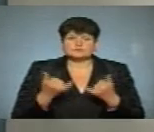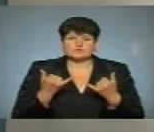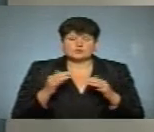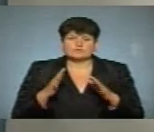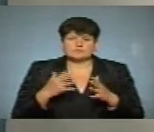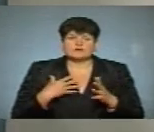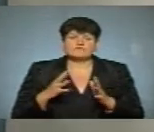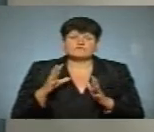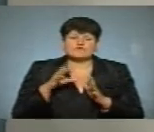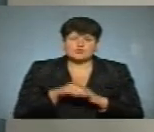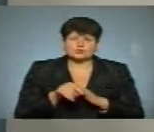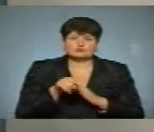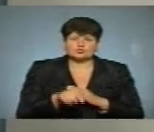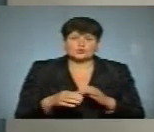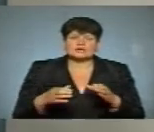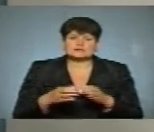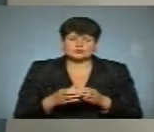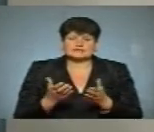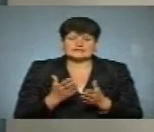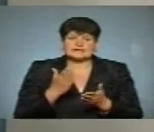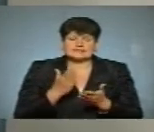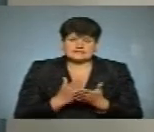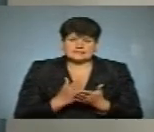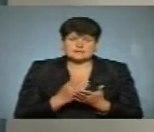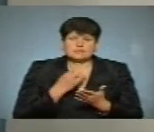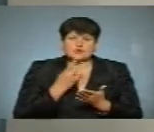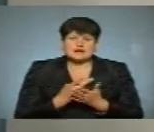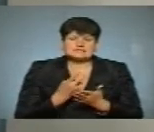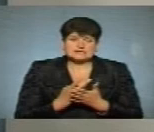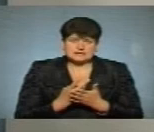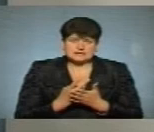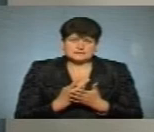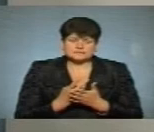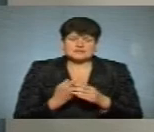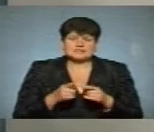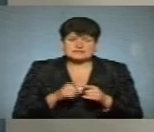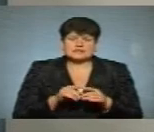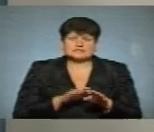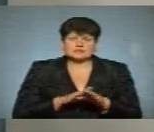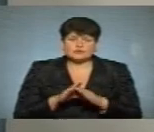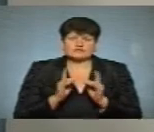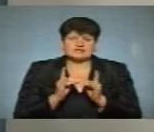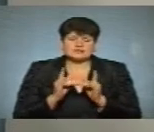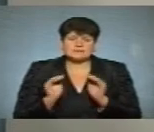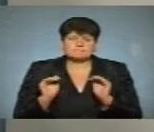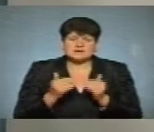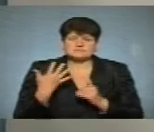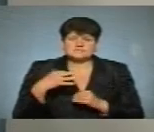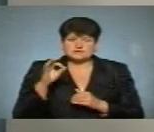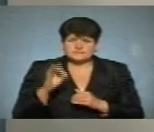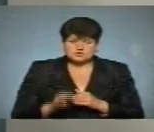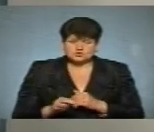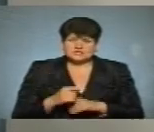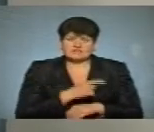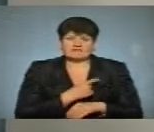ще входимо в ту категорію, де є виконуються показники, а саме це наповнюваність ліжок менше 50% в